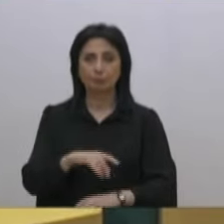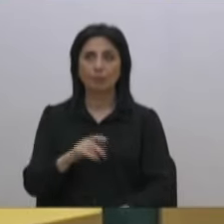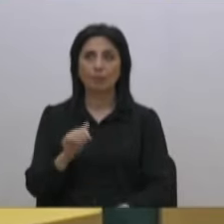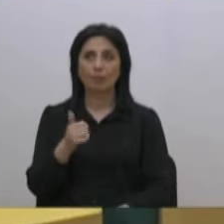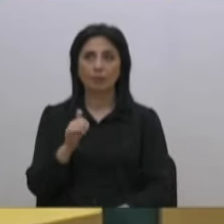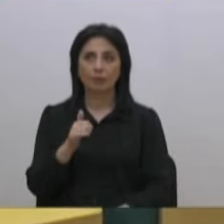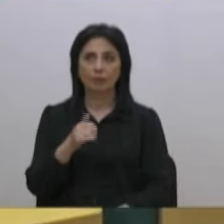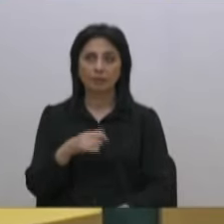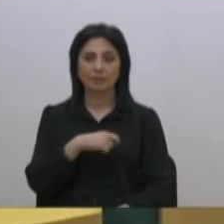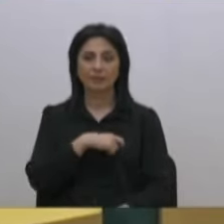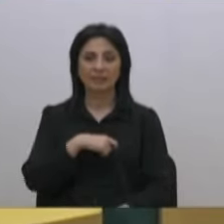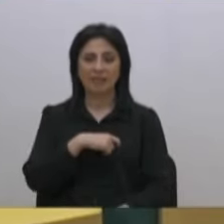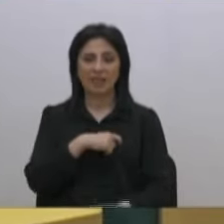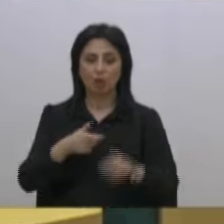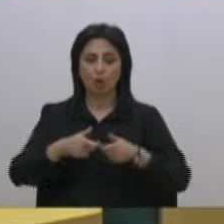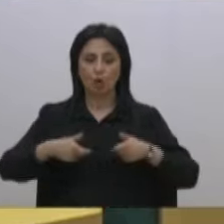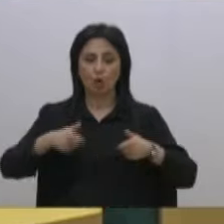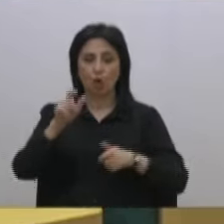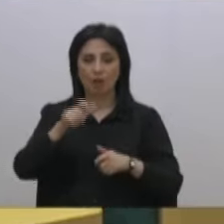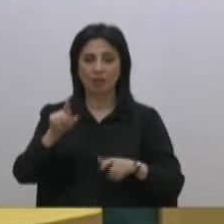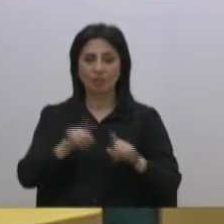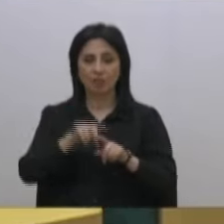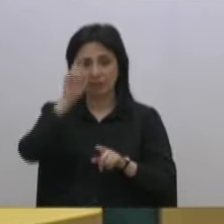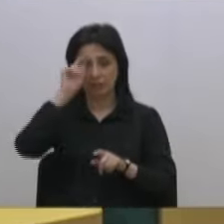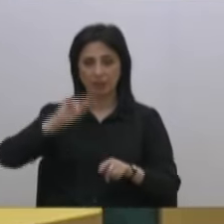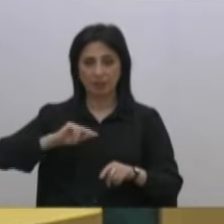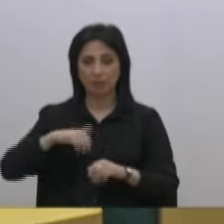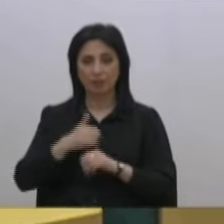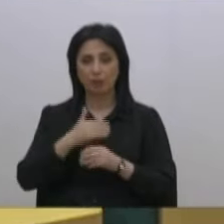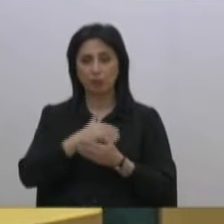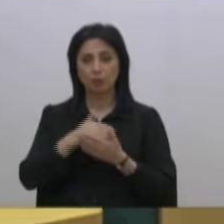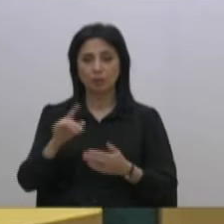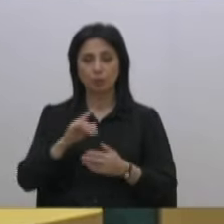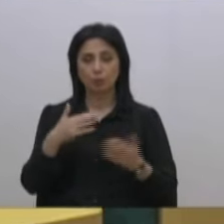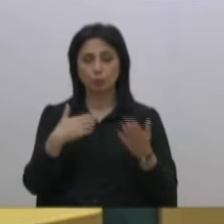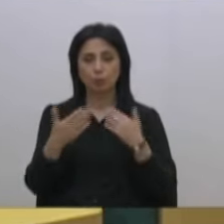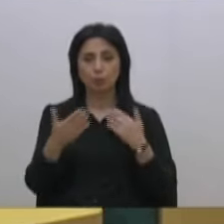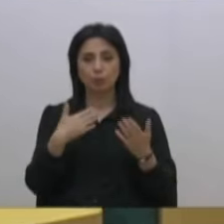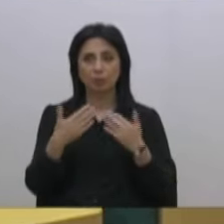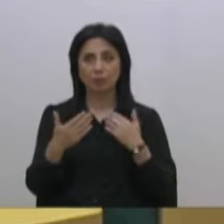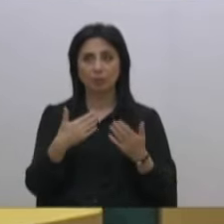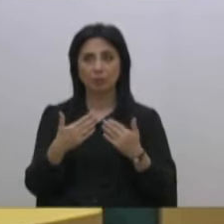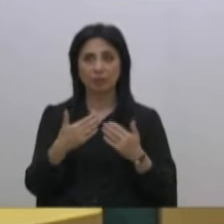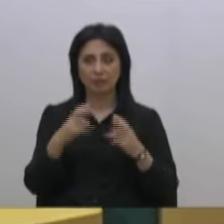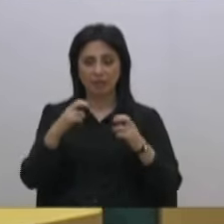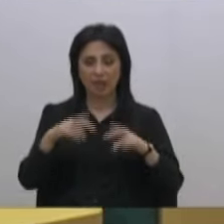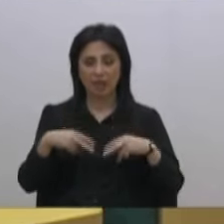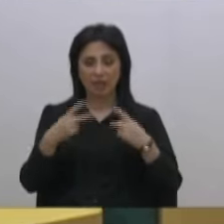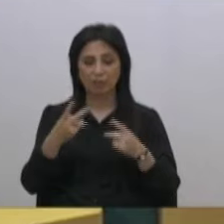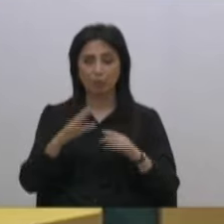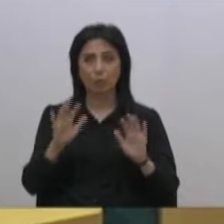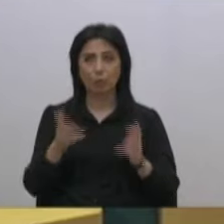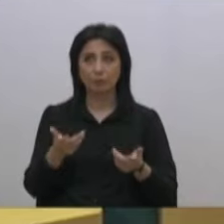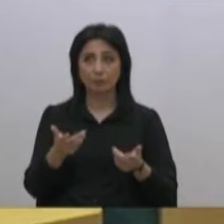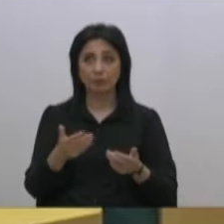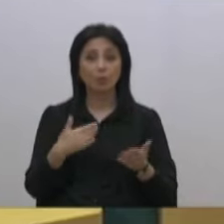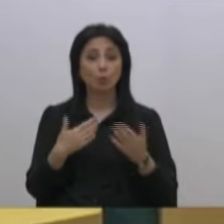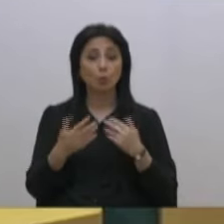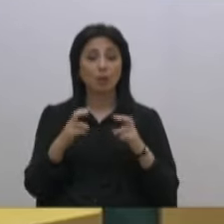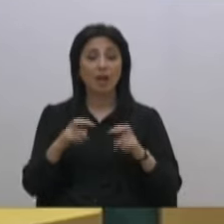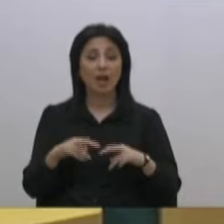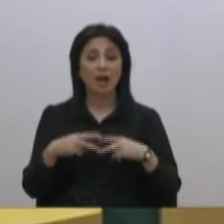როგორც სენატორებისა და კონგრესმენების, ისე სახელმწიფო დეპარტამენტის დონეზე, რომ ურთიერთობების გადახედვა უნდა მოხდეს და